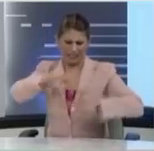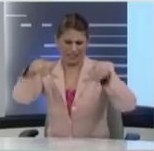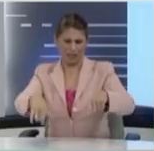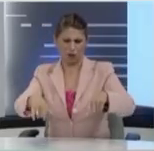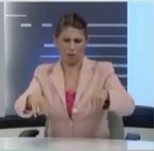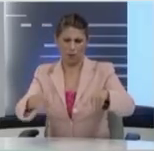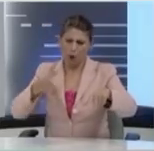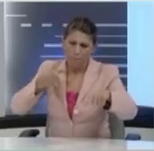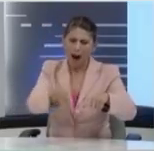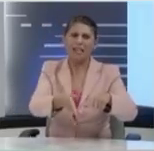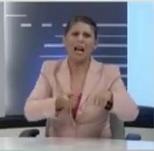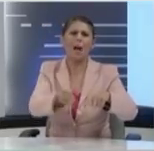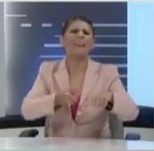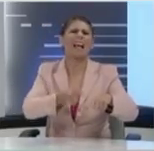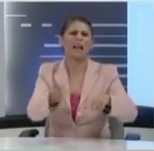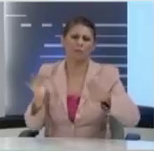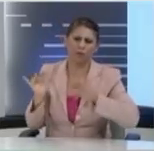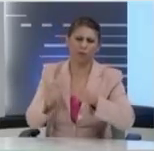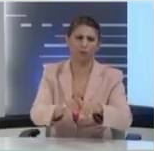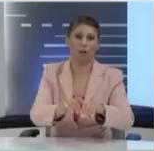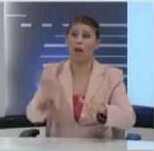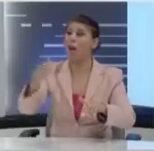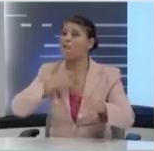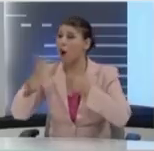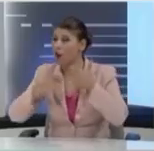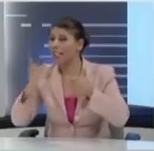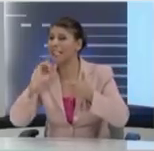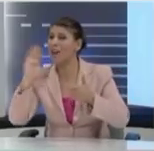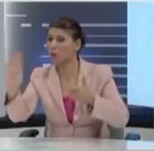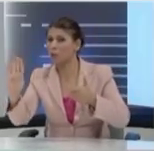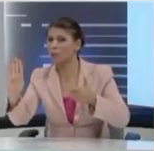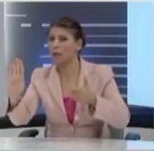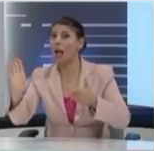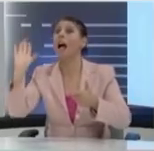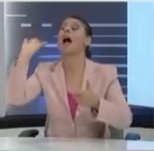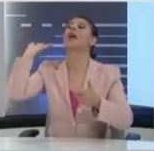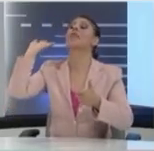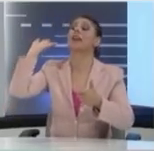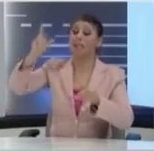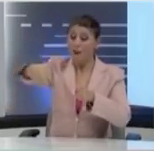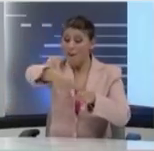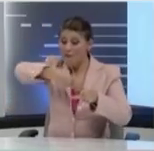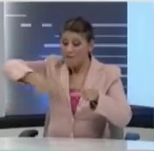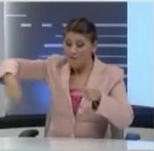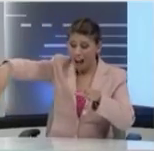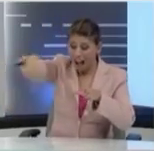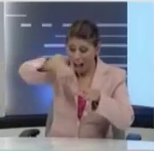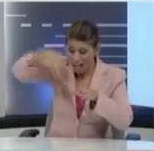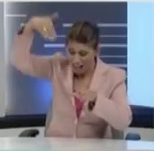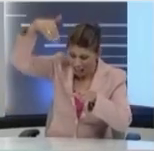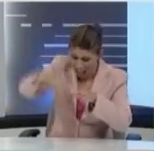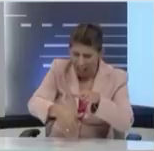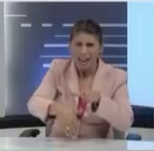Πραγματικά, όσο και αν φωνάζετε, κυρία Βούλτευση, πραγματικά δεν υπάρχει πάτος στο βαρέλι του αυτοεξευτελισμού